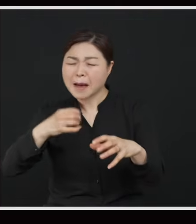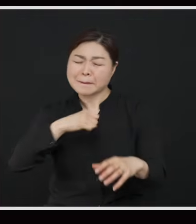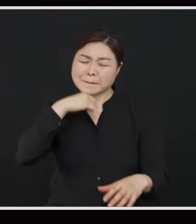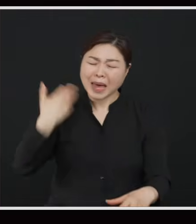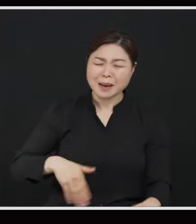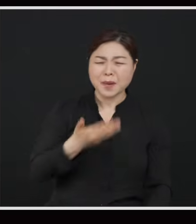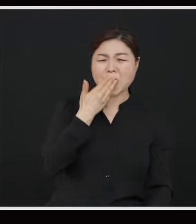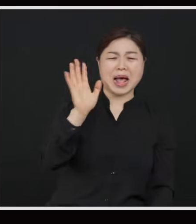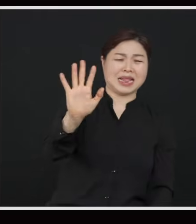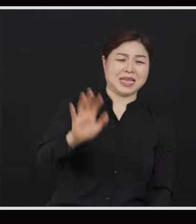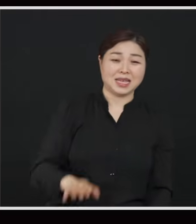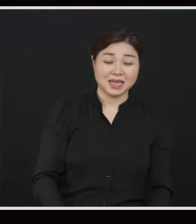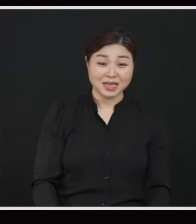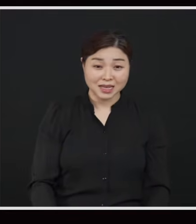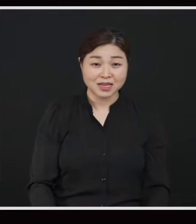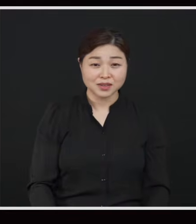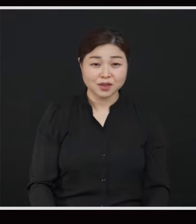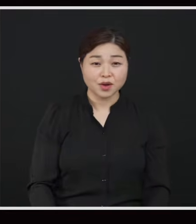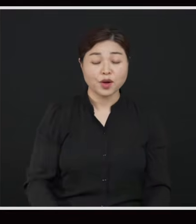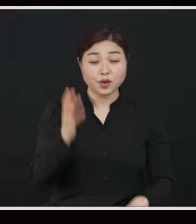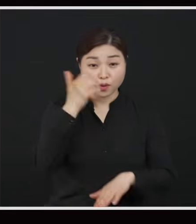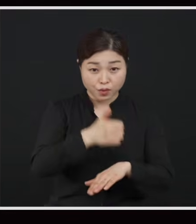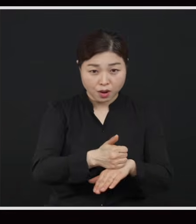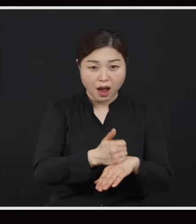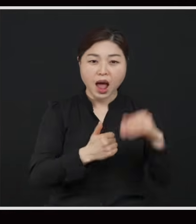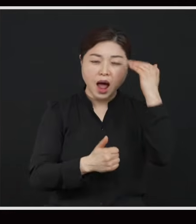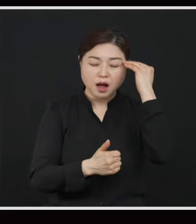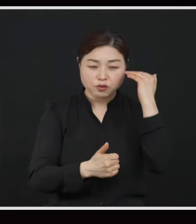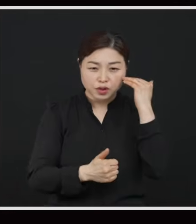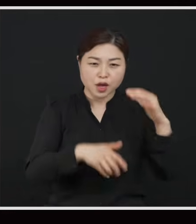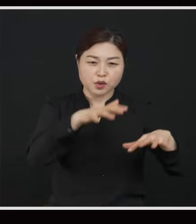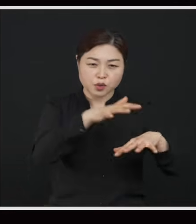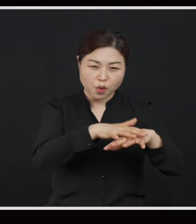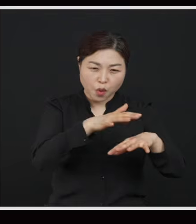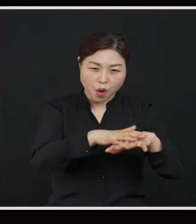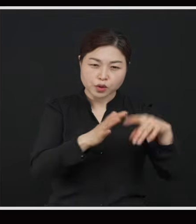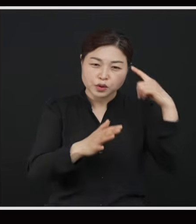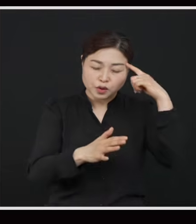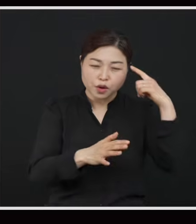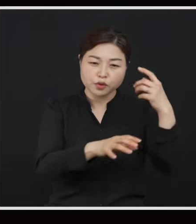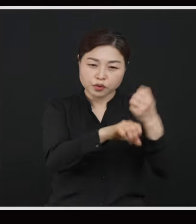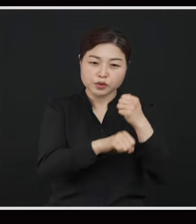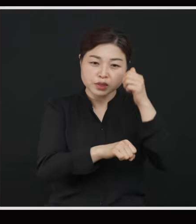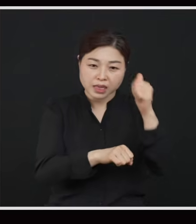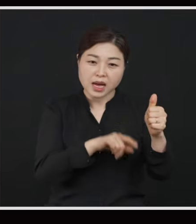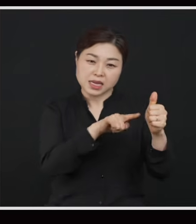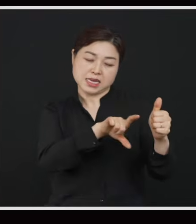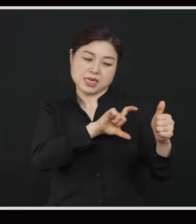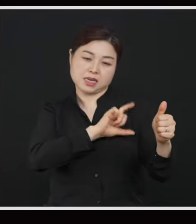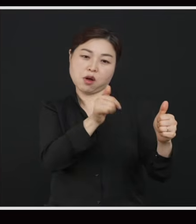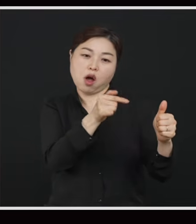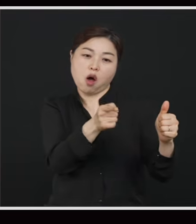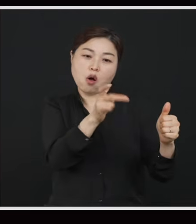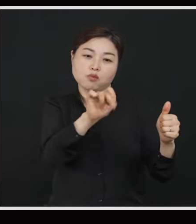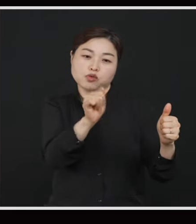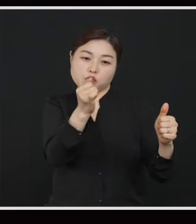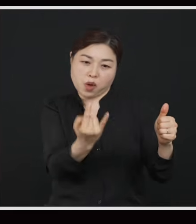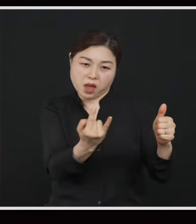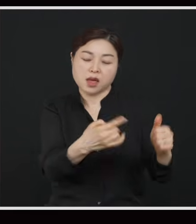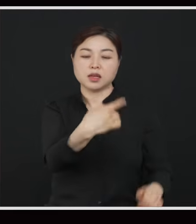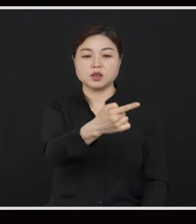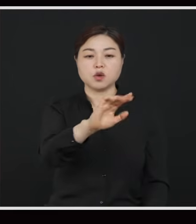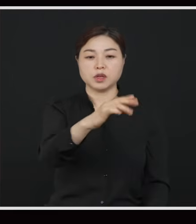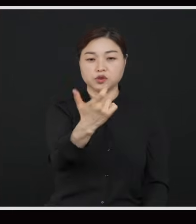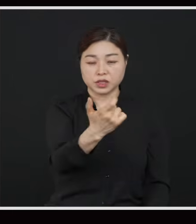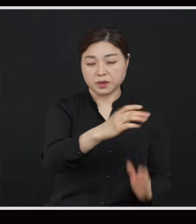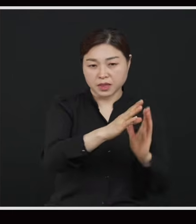그래요. 그래서 여기에서 나타난 게 이제 한국의 농학자 허문회 박사라는 분인데 60년대